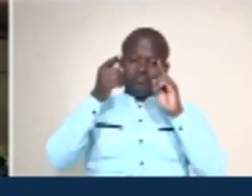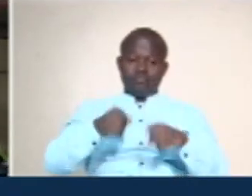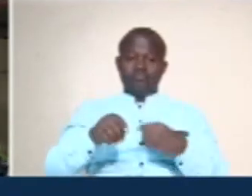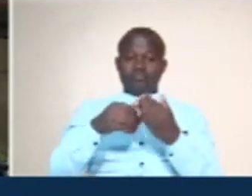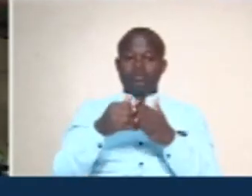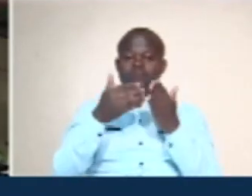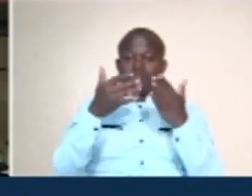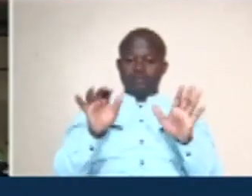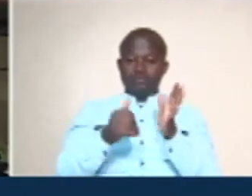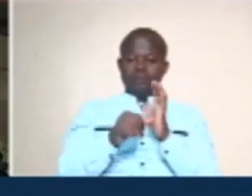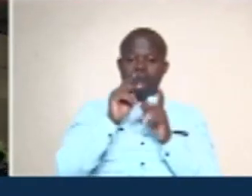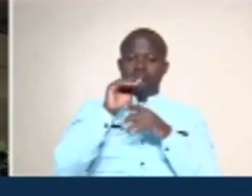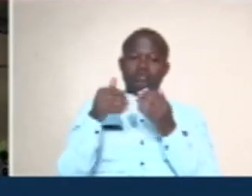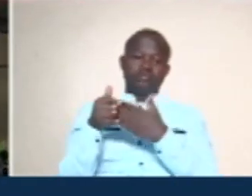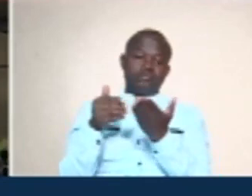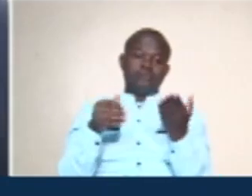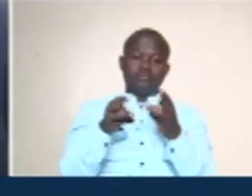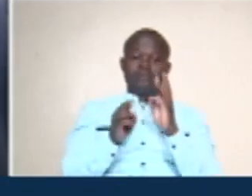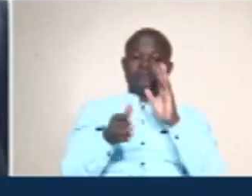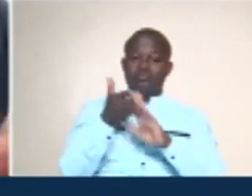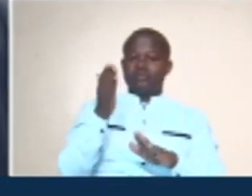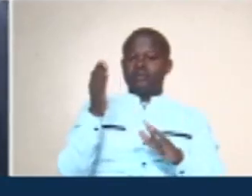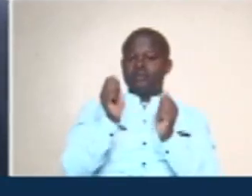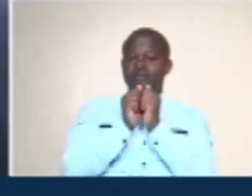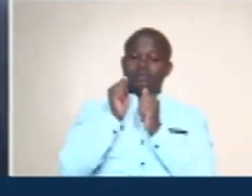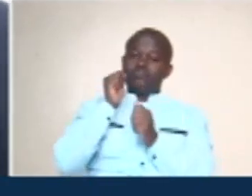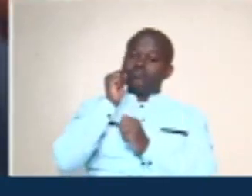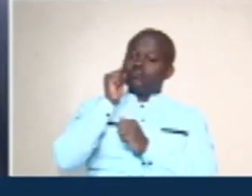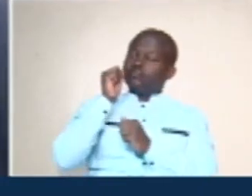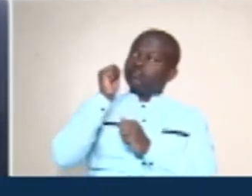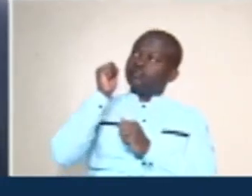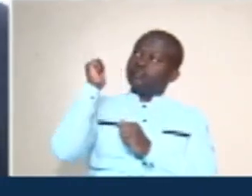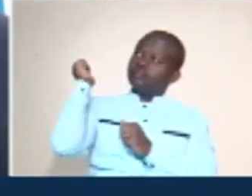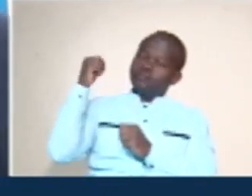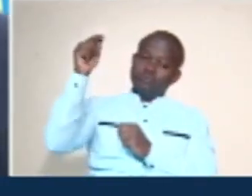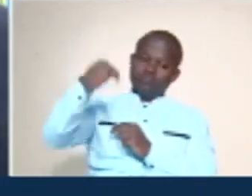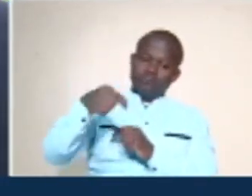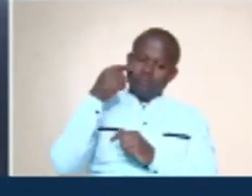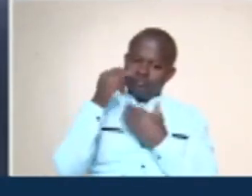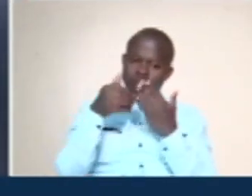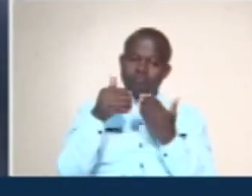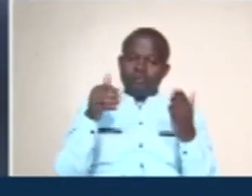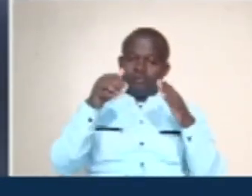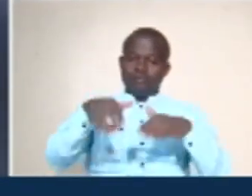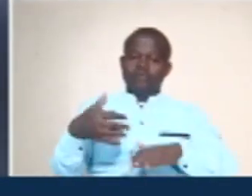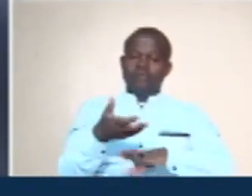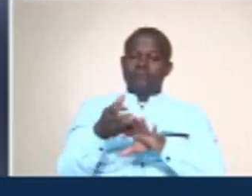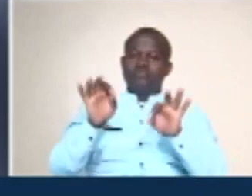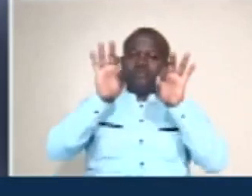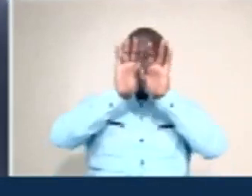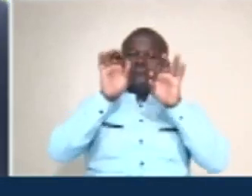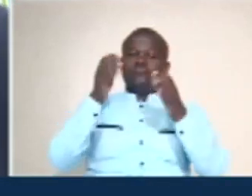ibibazo by'abaturage kandi mu buryo bwihuse. Nejo nari nagiyeyo hari umwe basupervisor bacukura ibyo birombe,